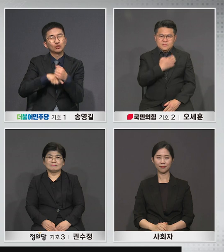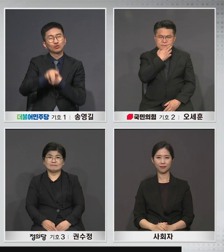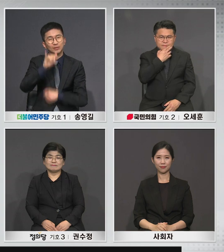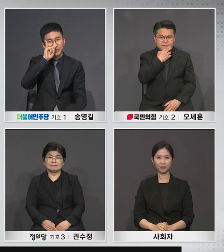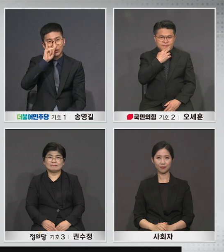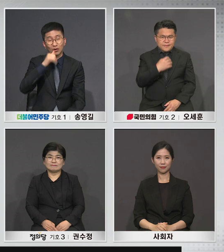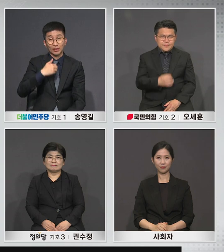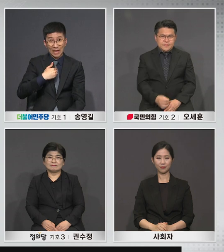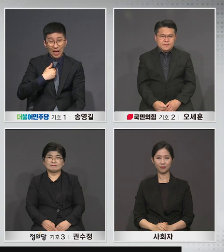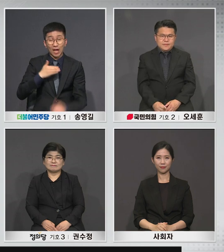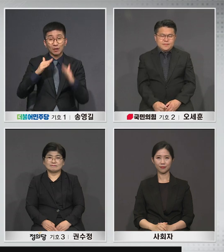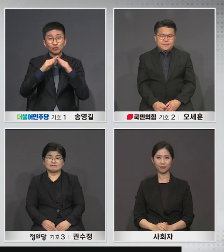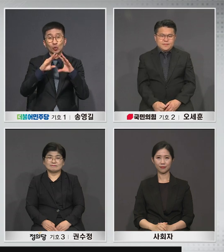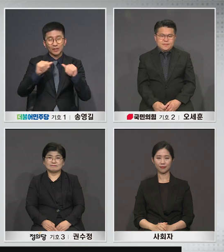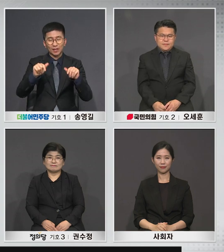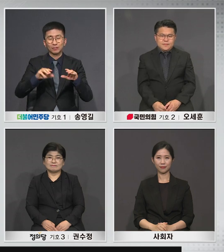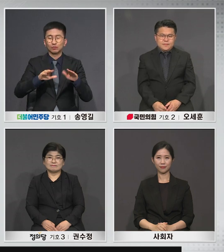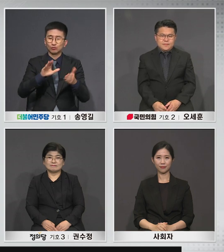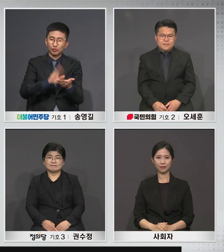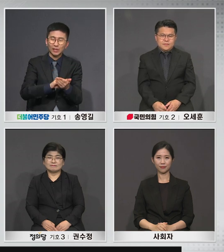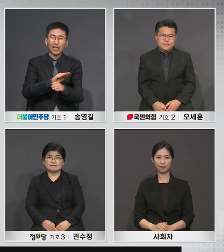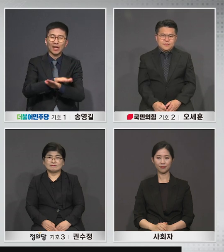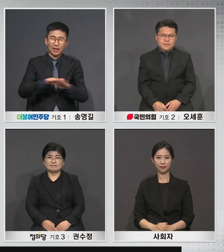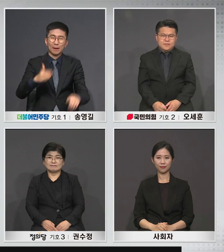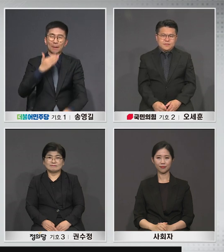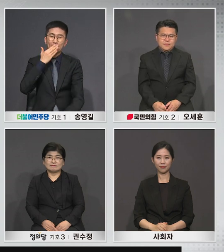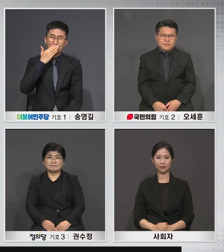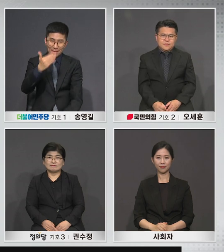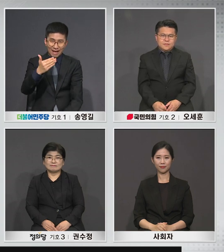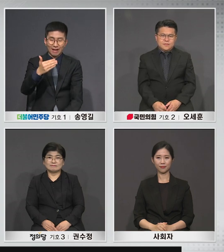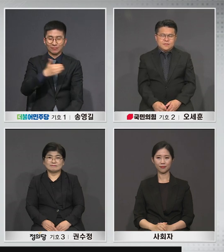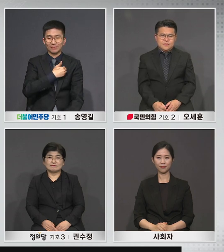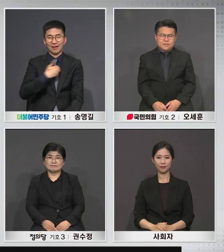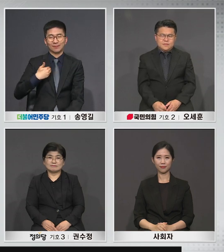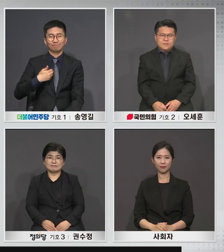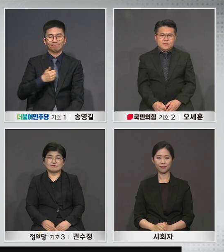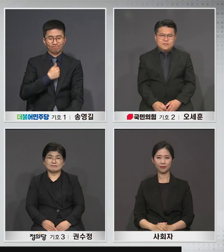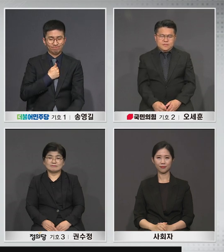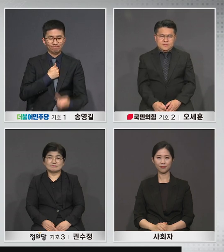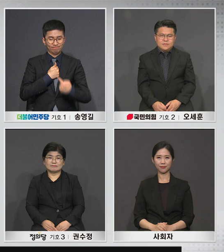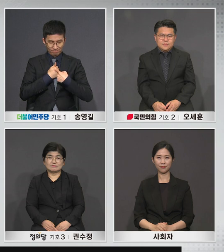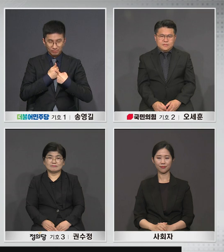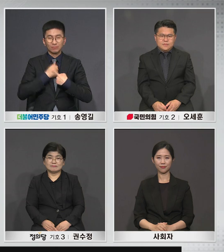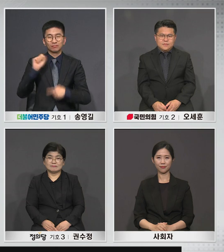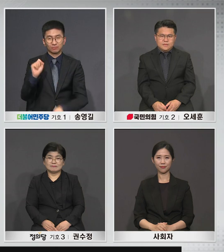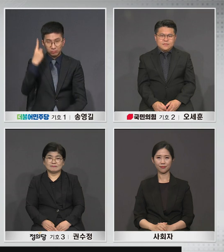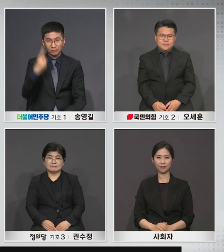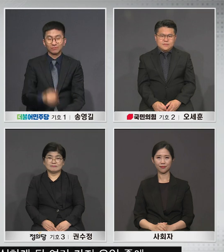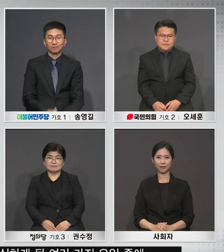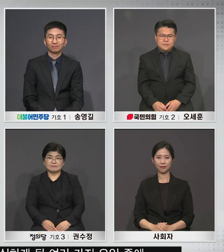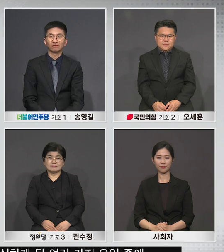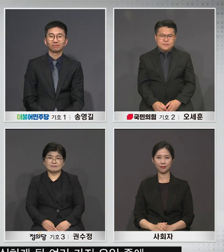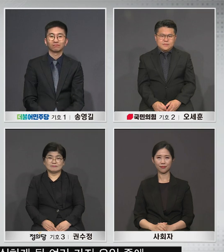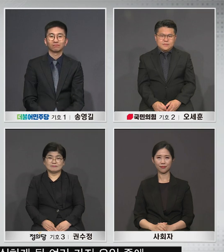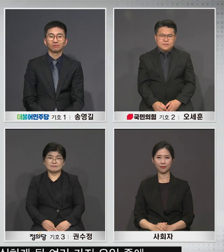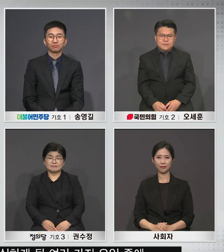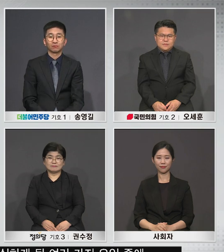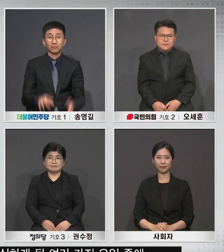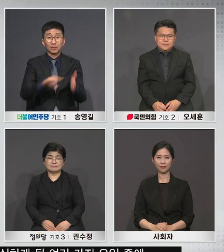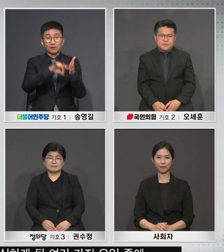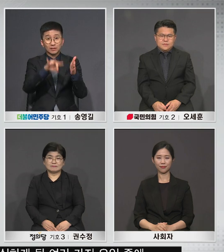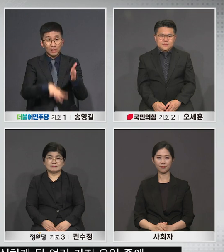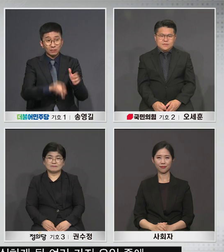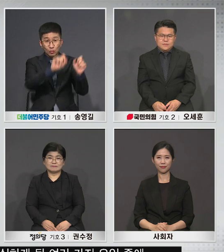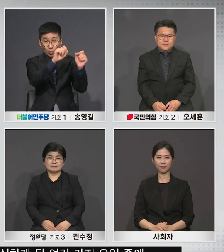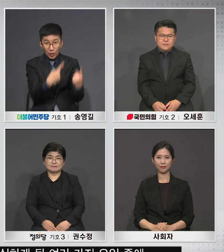부동산 문제를 해결할 수 있다는 강한 확신과 자신감, 성과가 있기 때문에 그렇습니다. 세금은 깎고